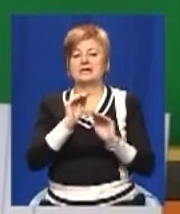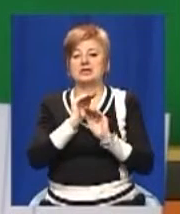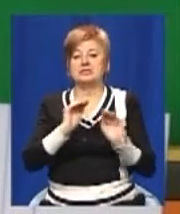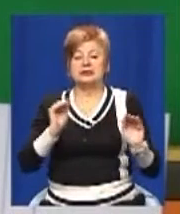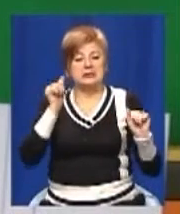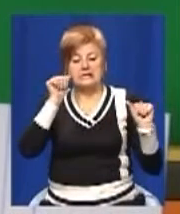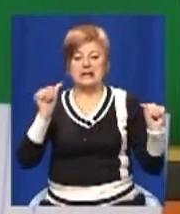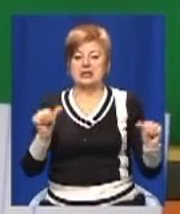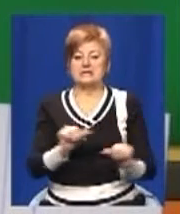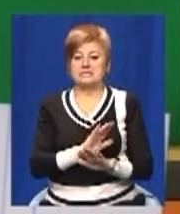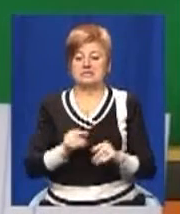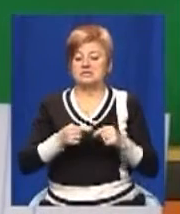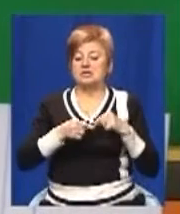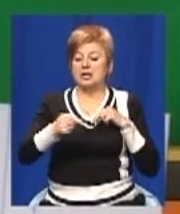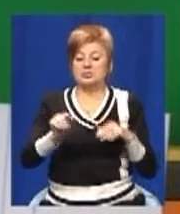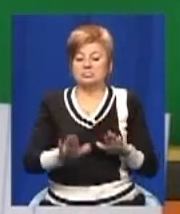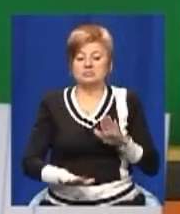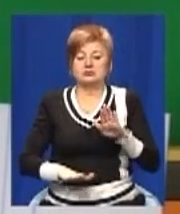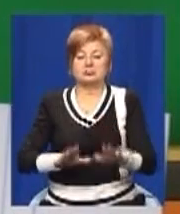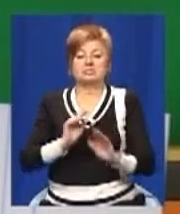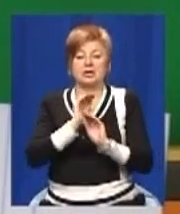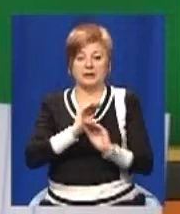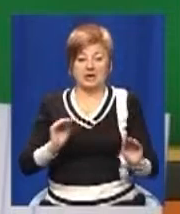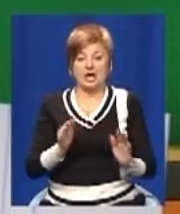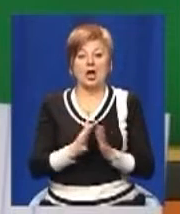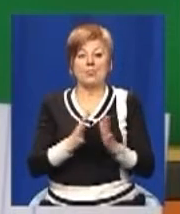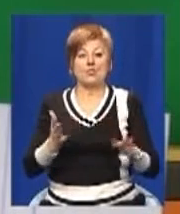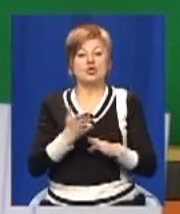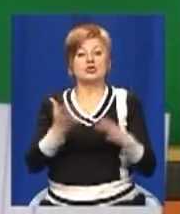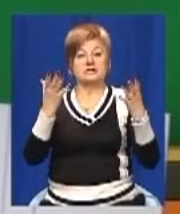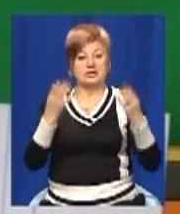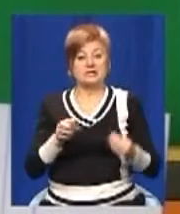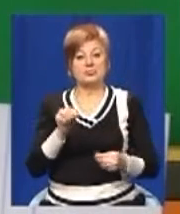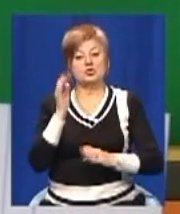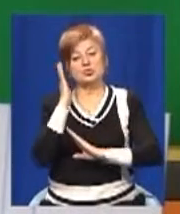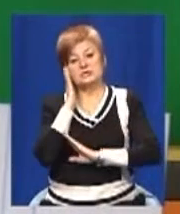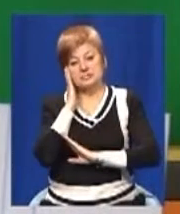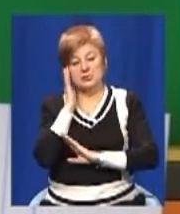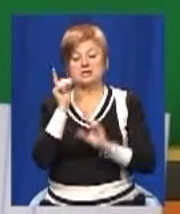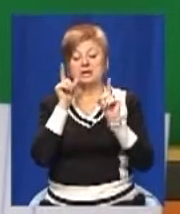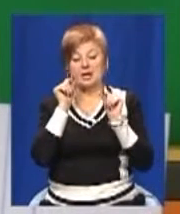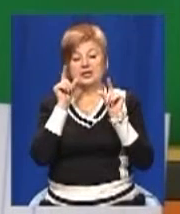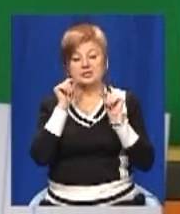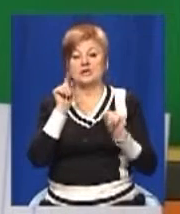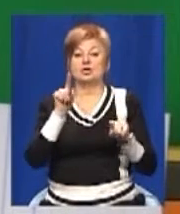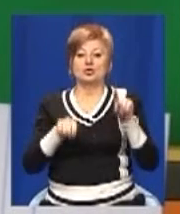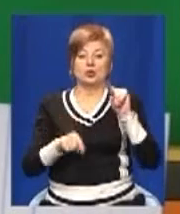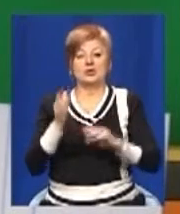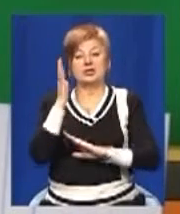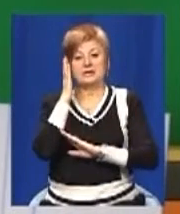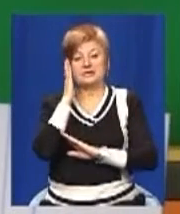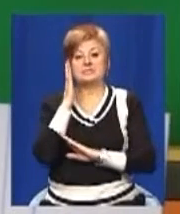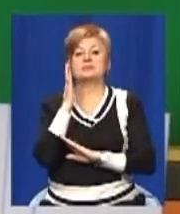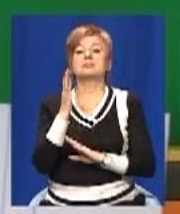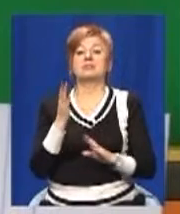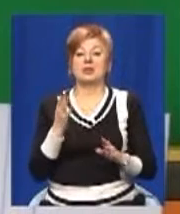чути вже за кілька десятків кроків. Більшу частину дня бізон спить чи дрімає, хоч зрідка може